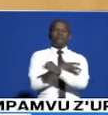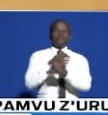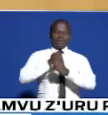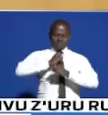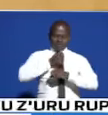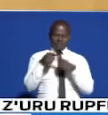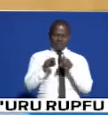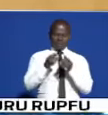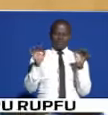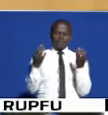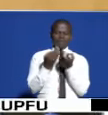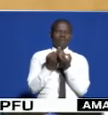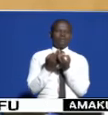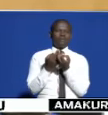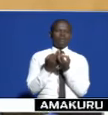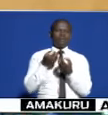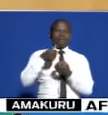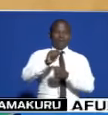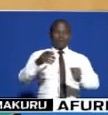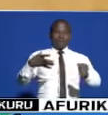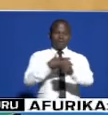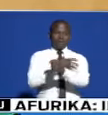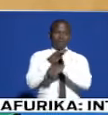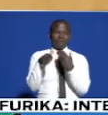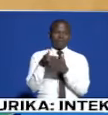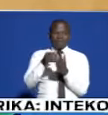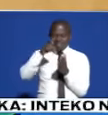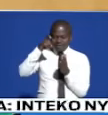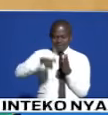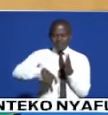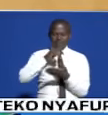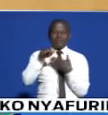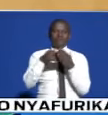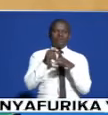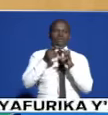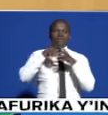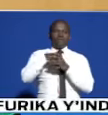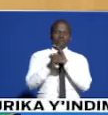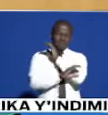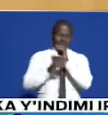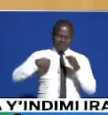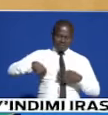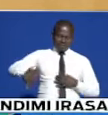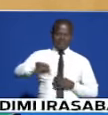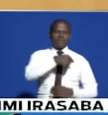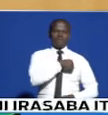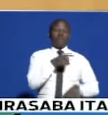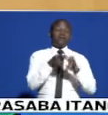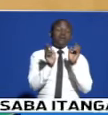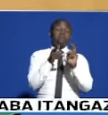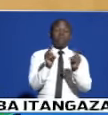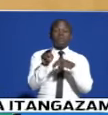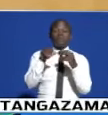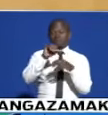nk'umuryango. Ayo mikoro agomba guturuka mu bihugu byacu, naho ubundi